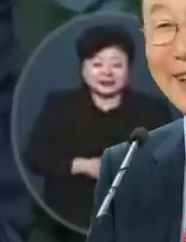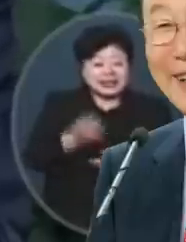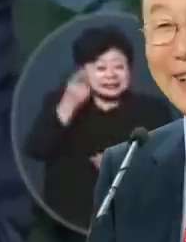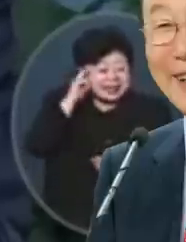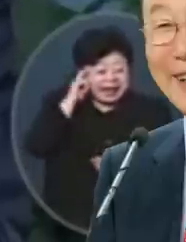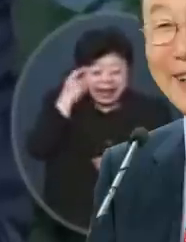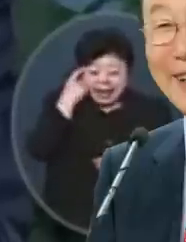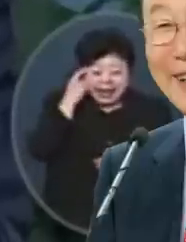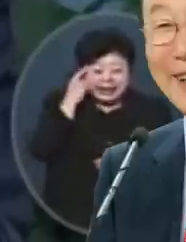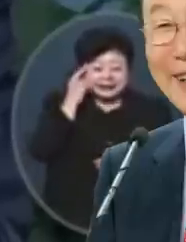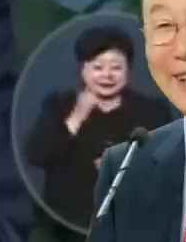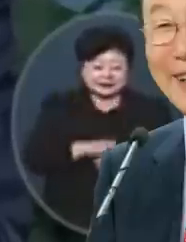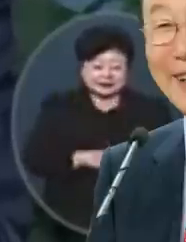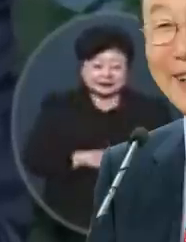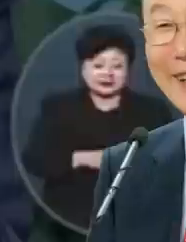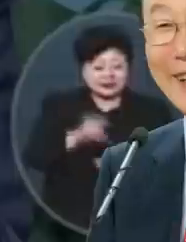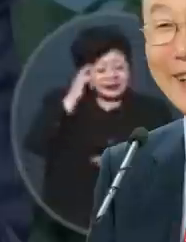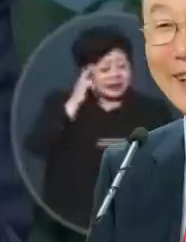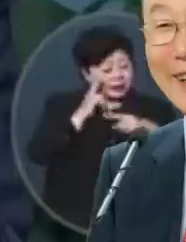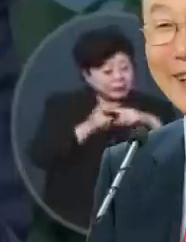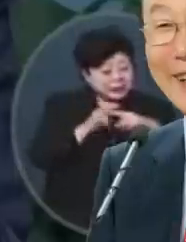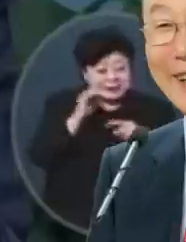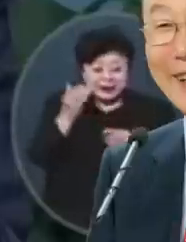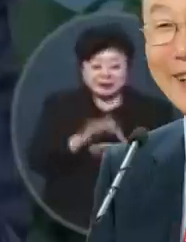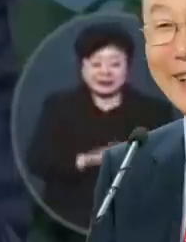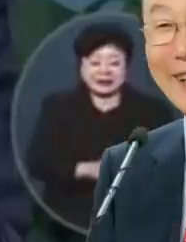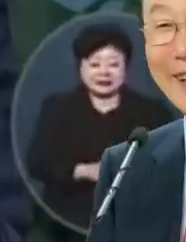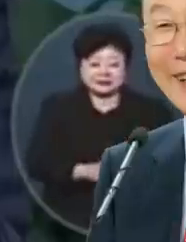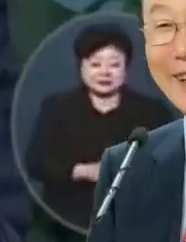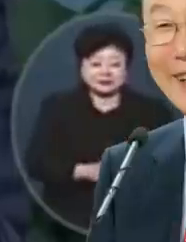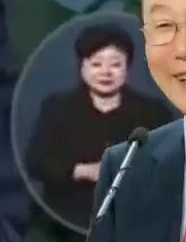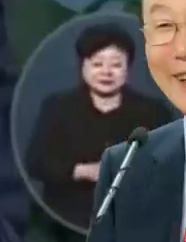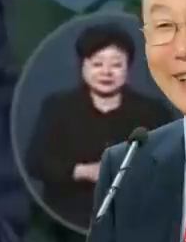생각에 긍정적이 되어야 되는 것입니다.